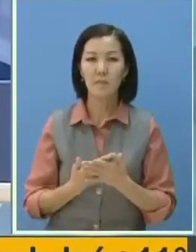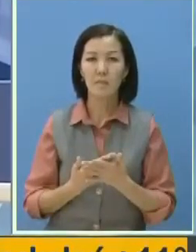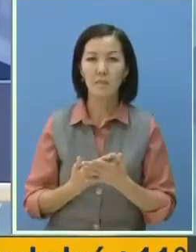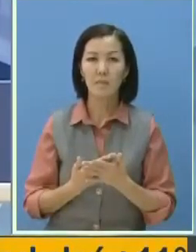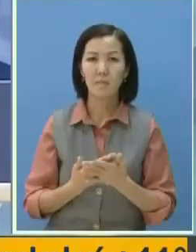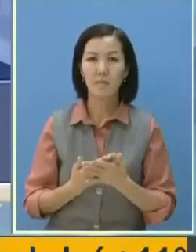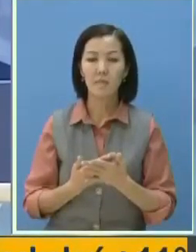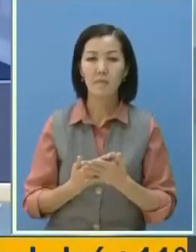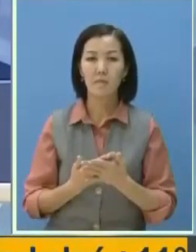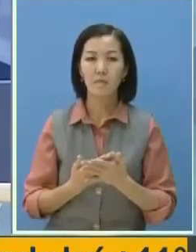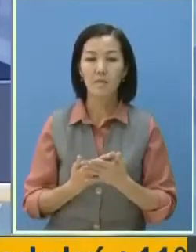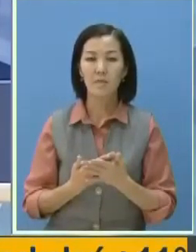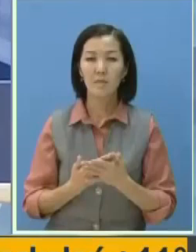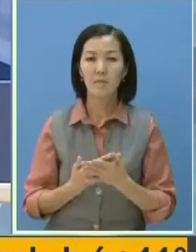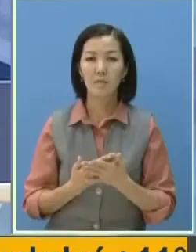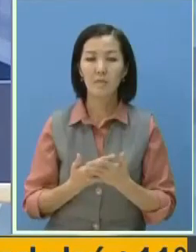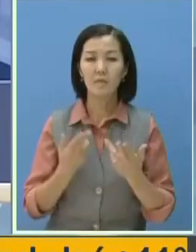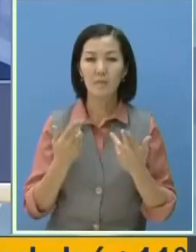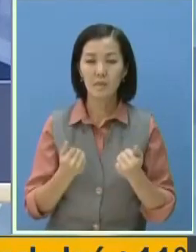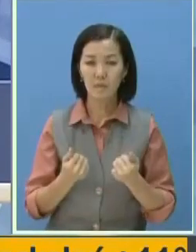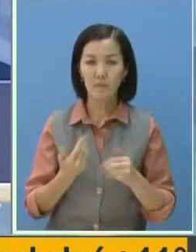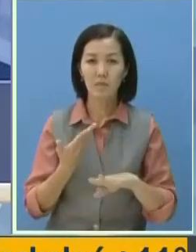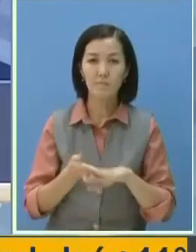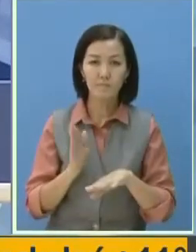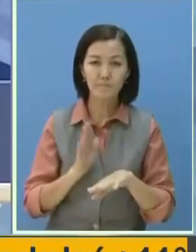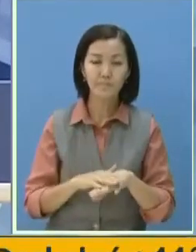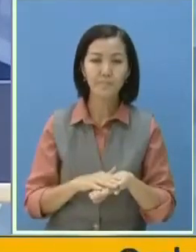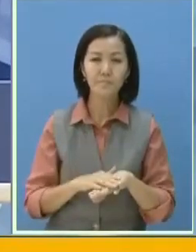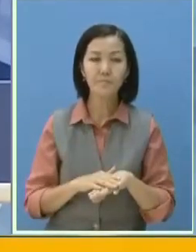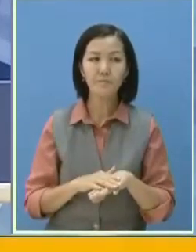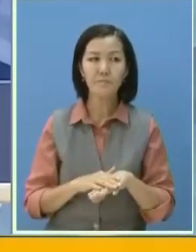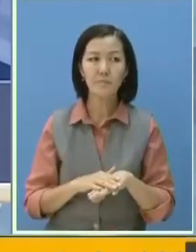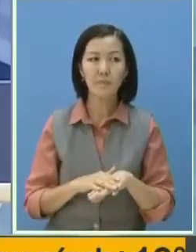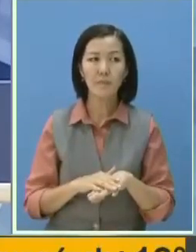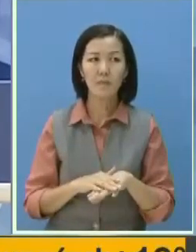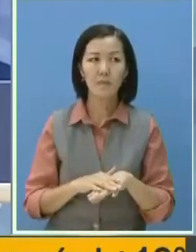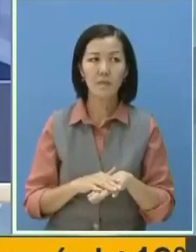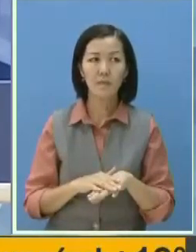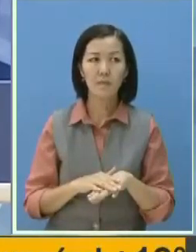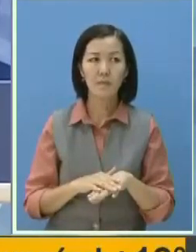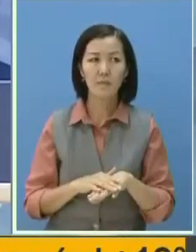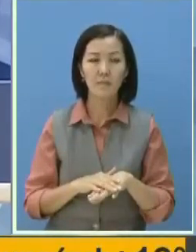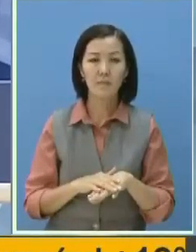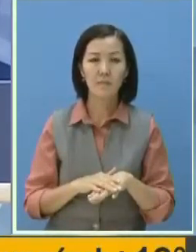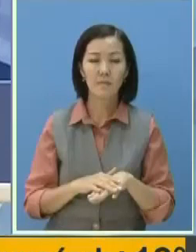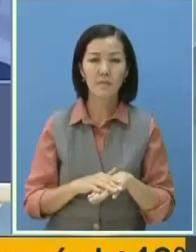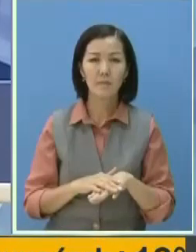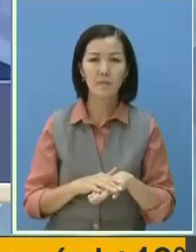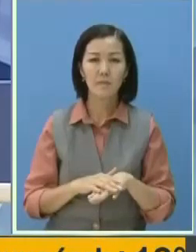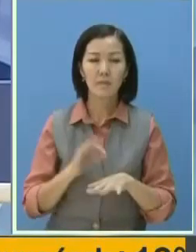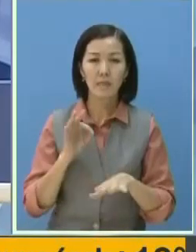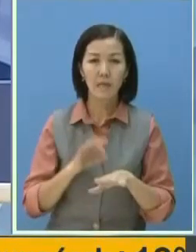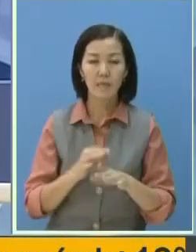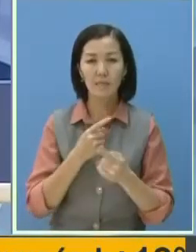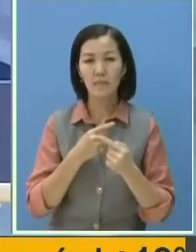которые, конечно же, утяжеляют процесс. Как правило, это у нас погибают люди, которые уже имеют эти заболевания. И,